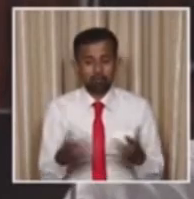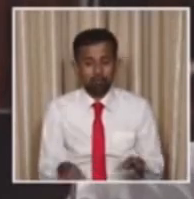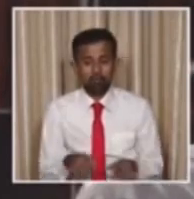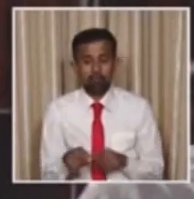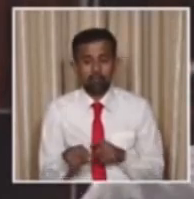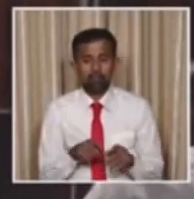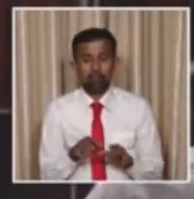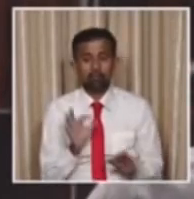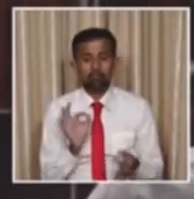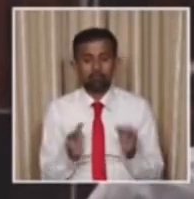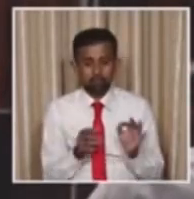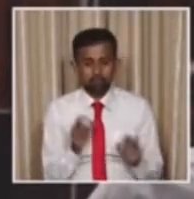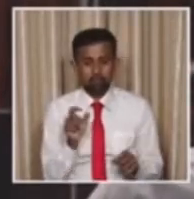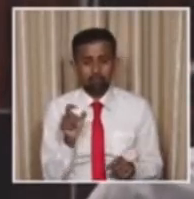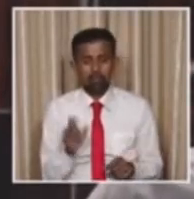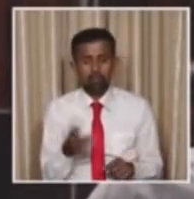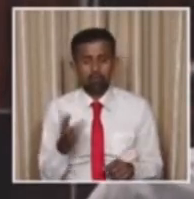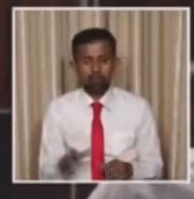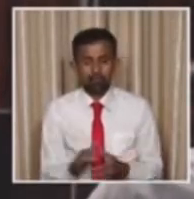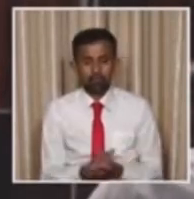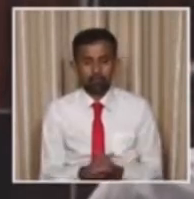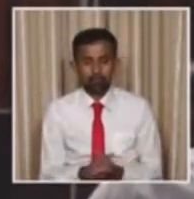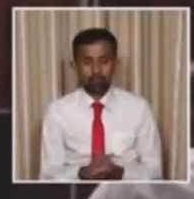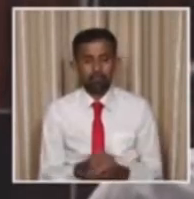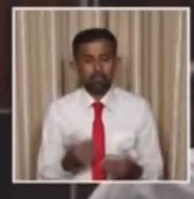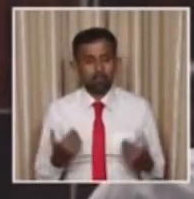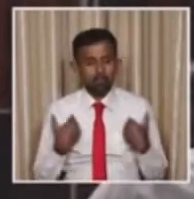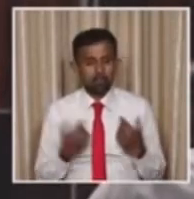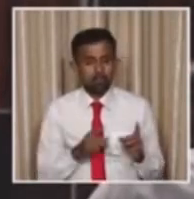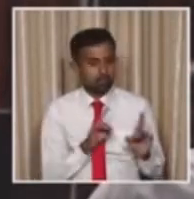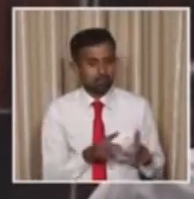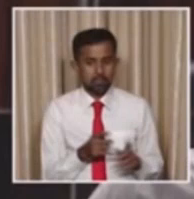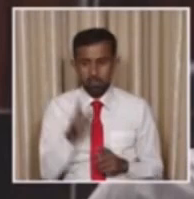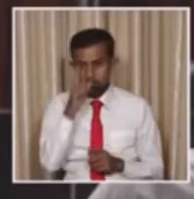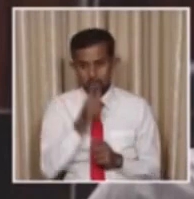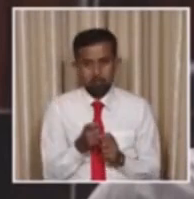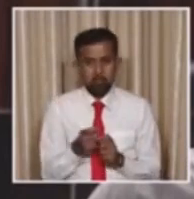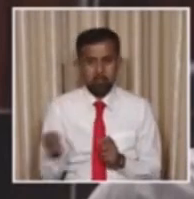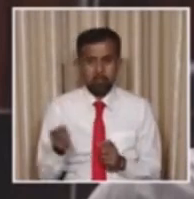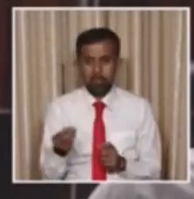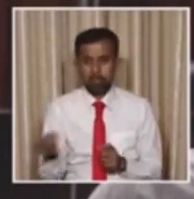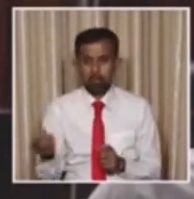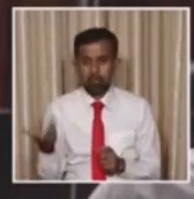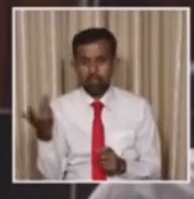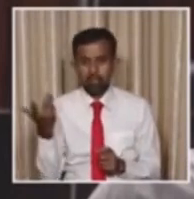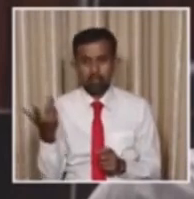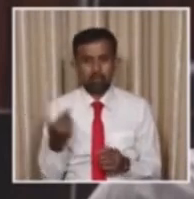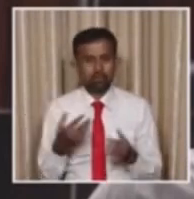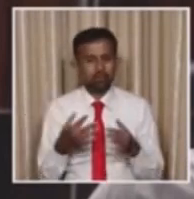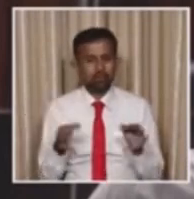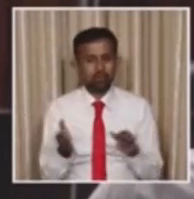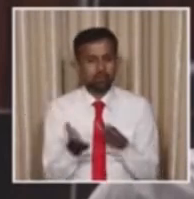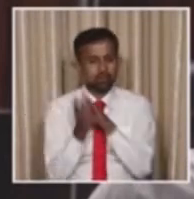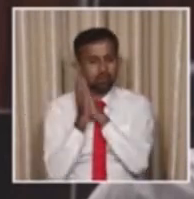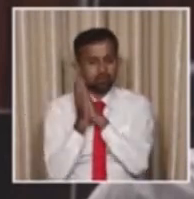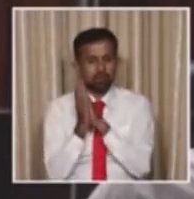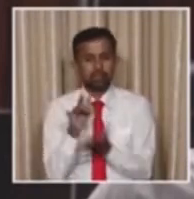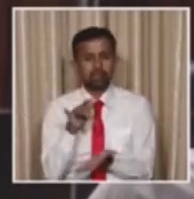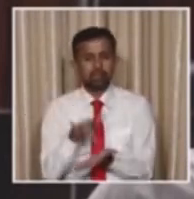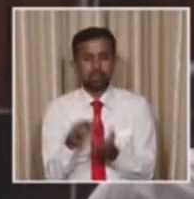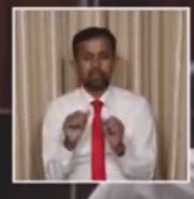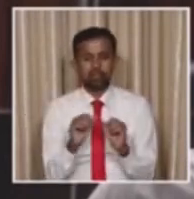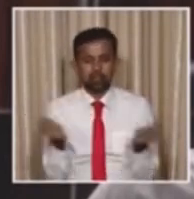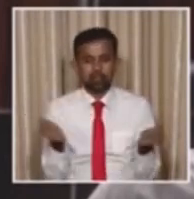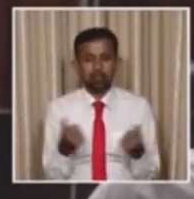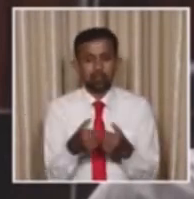துன்பப்படுத்தப்படுகிறார்கள். அவர்கள் உழைப்புக்கேற்ற ஊதியம் இல்லை, நிம்மதியாக தூங்கி எழும்ப சொந்த வீடு இல்லை, உரிமை என்று சொல்ல ஒரு துண்டு காணி இல்லை,